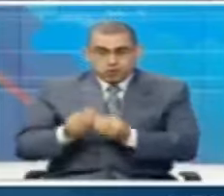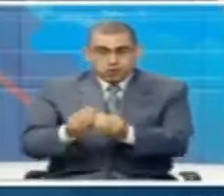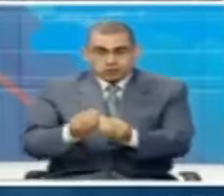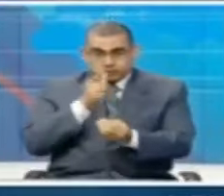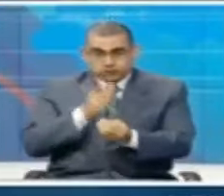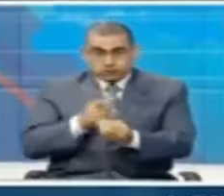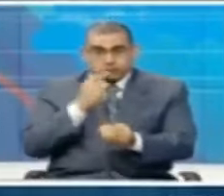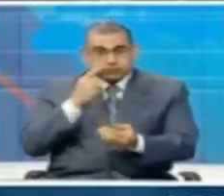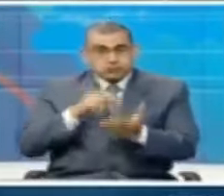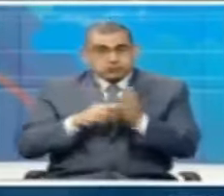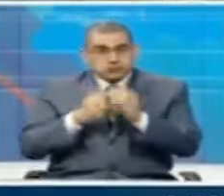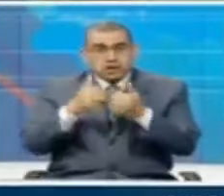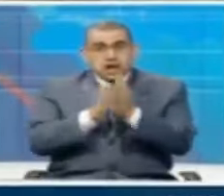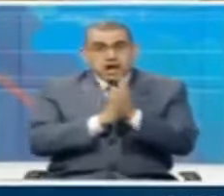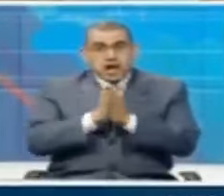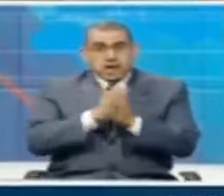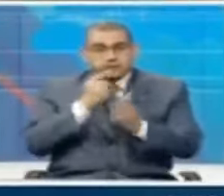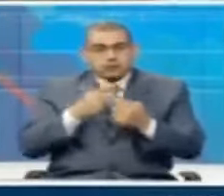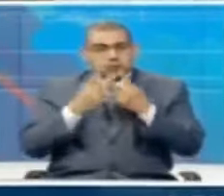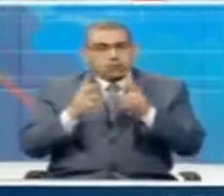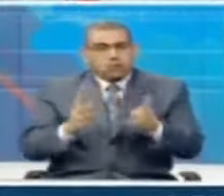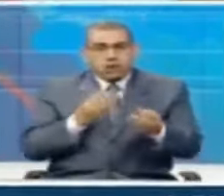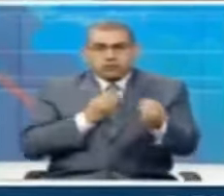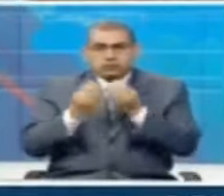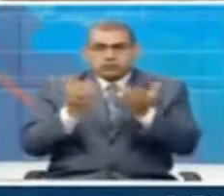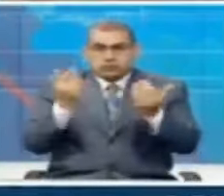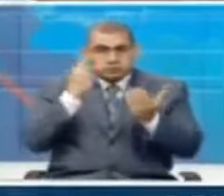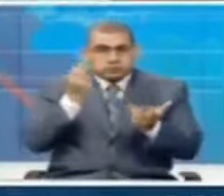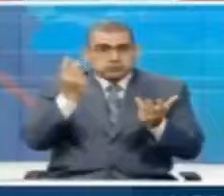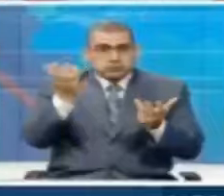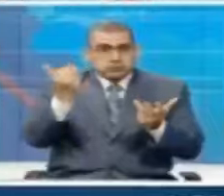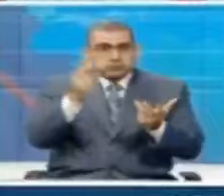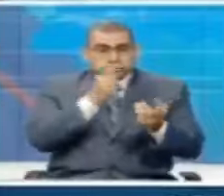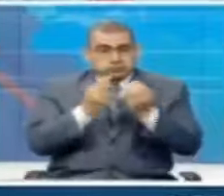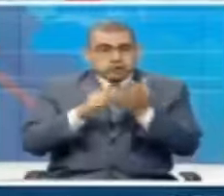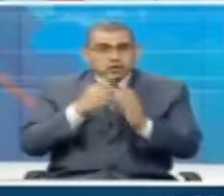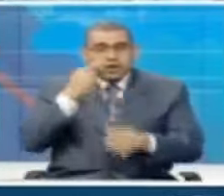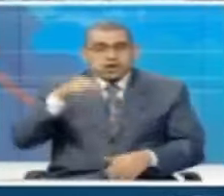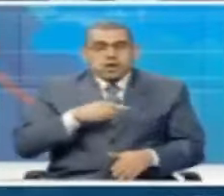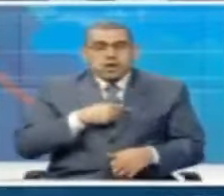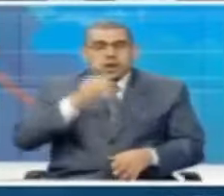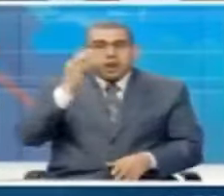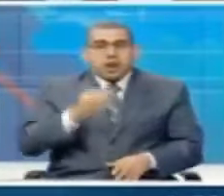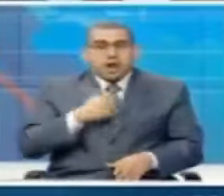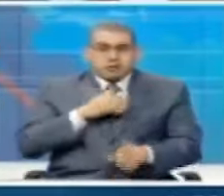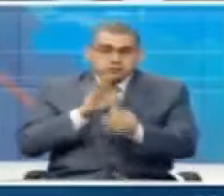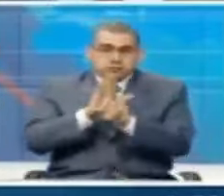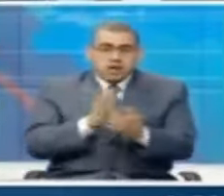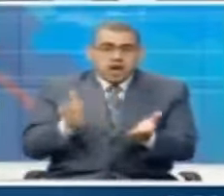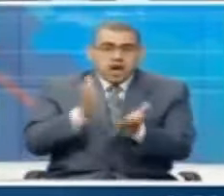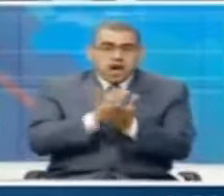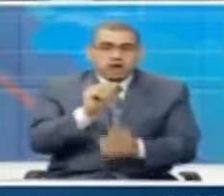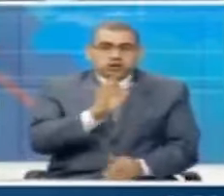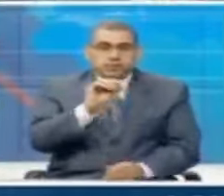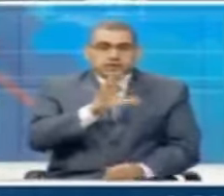القطاع. وجددت حماس انفتاحها على أي أفكار أو مقترحات تأخذ بعين الاعتبار احتياجات وحقوق